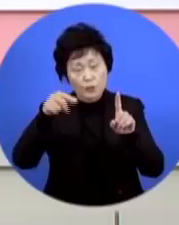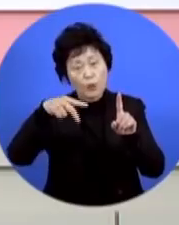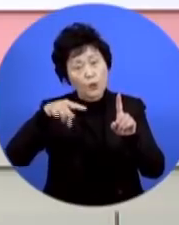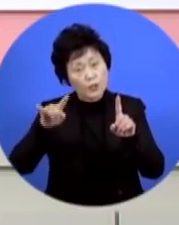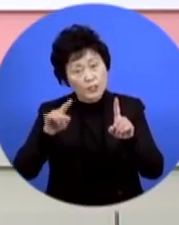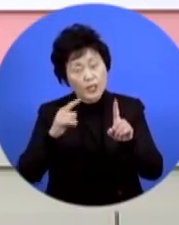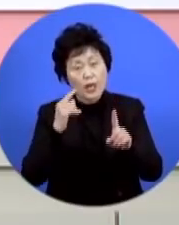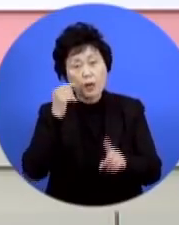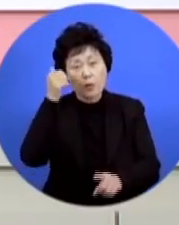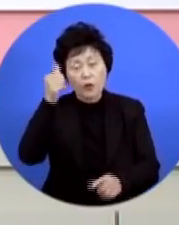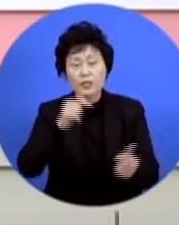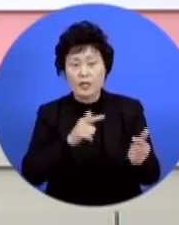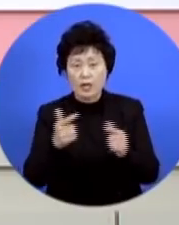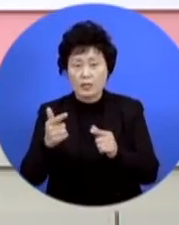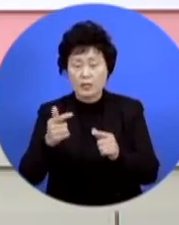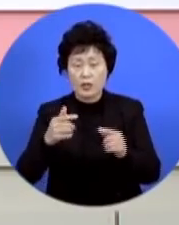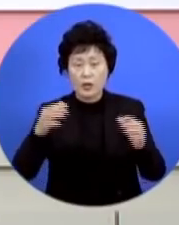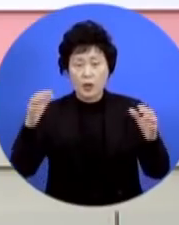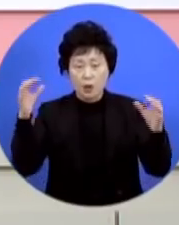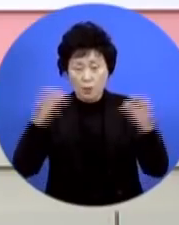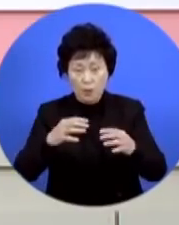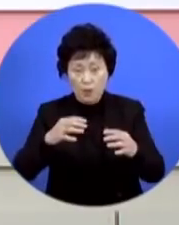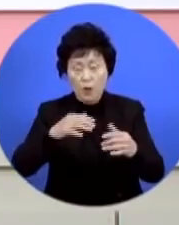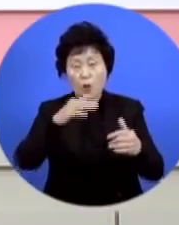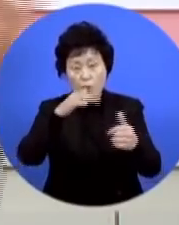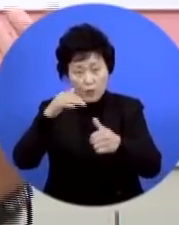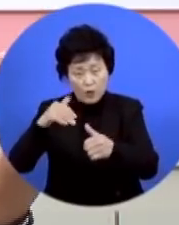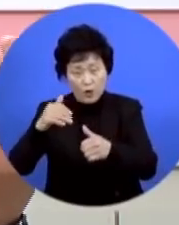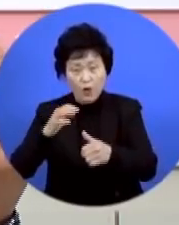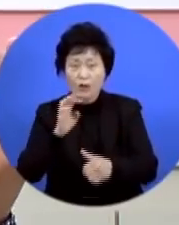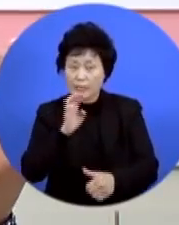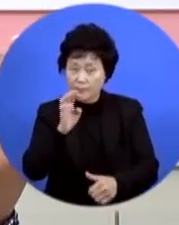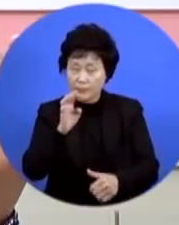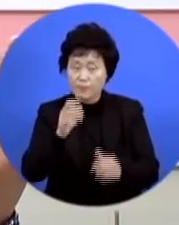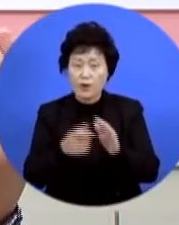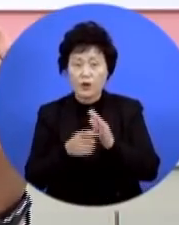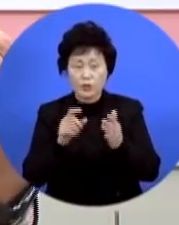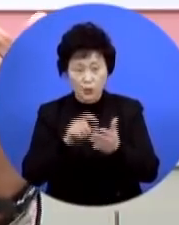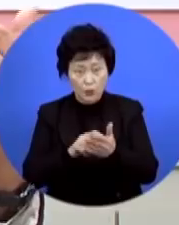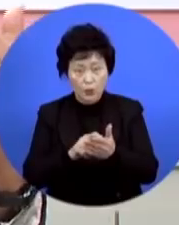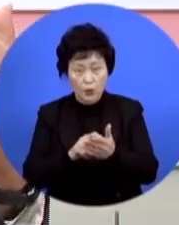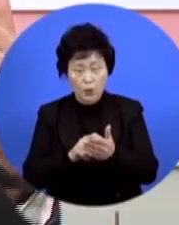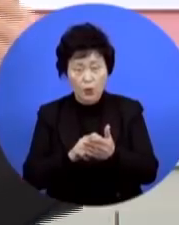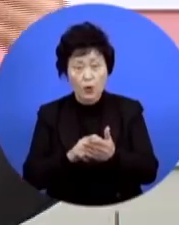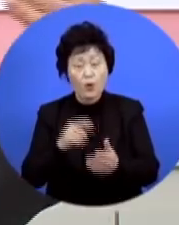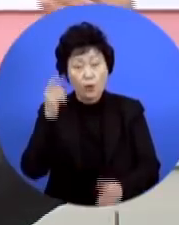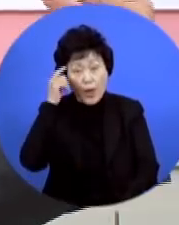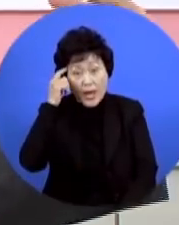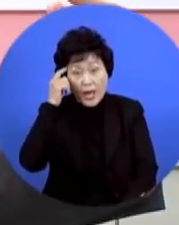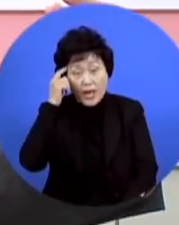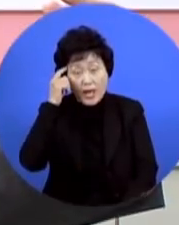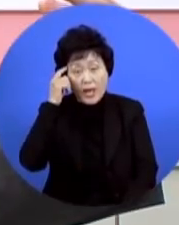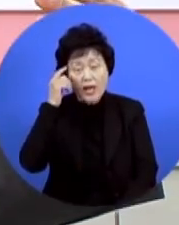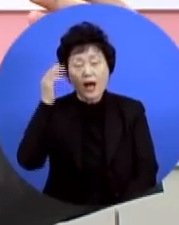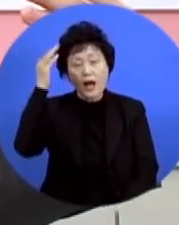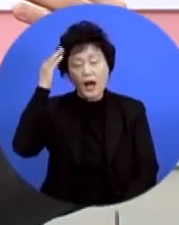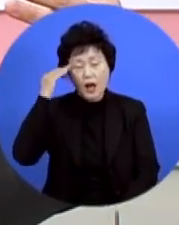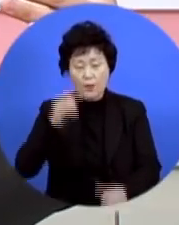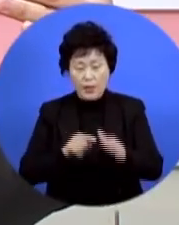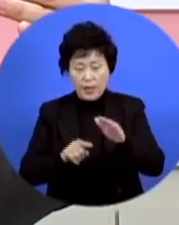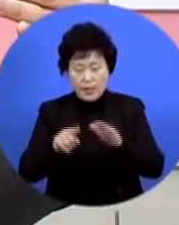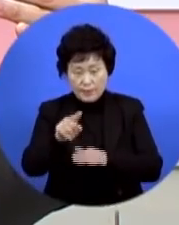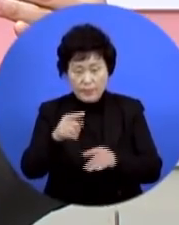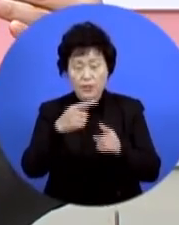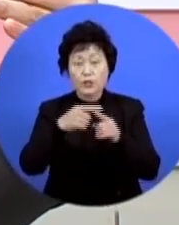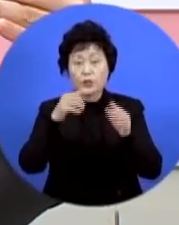목회자들을 30명 모집해서 한국 두란노서 근데 초청을 해가지고 왜요? 한국에 앞서 나가는 교회들을 그